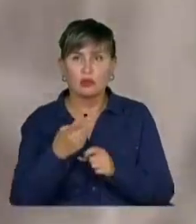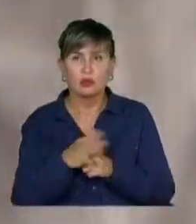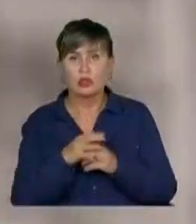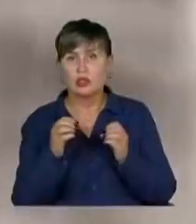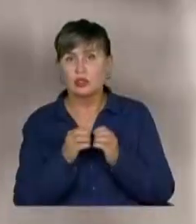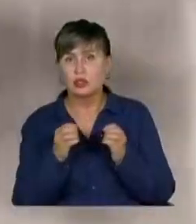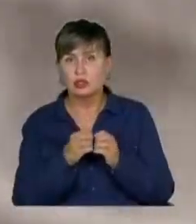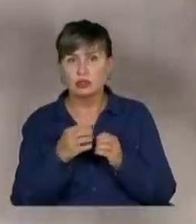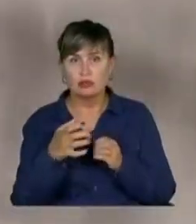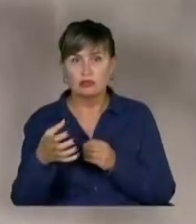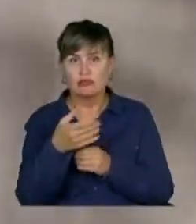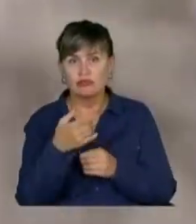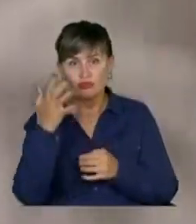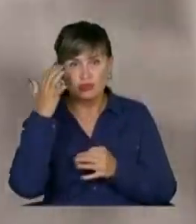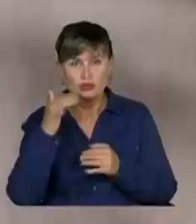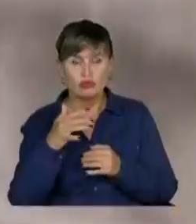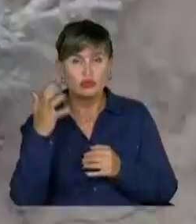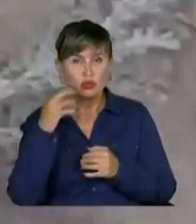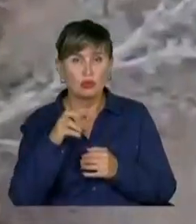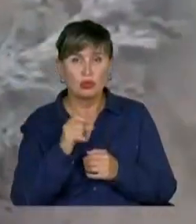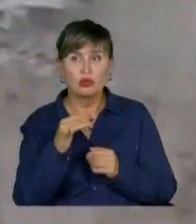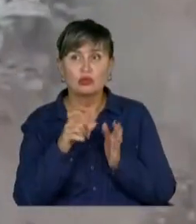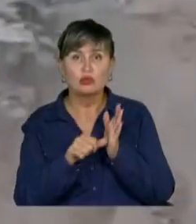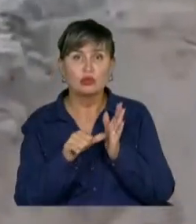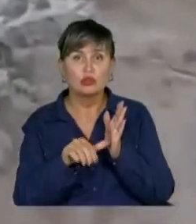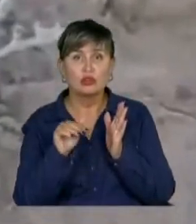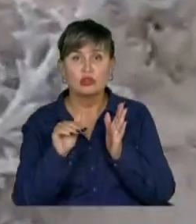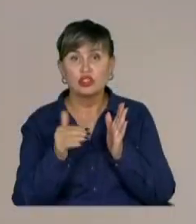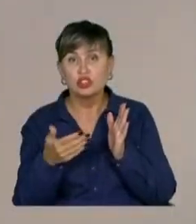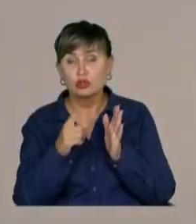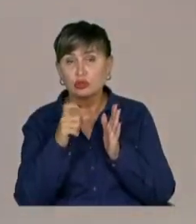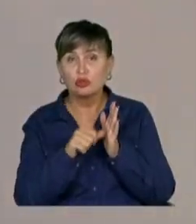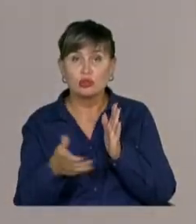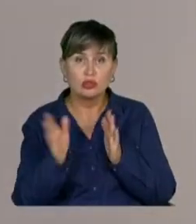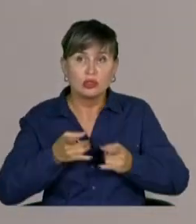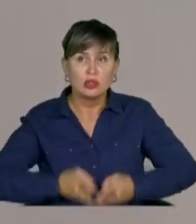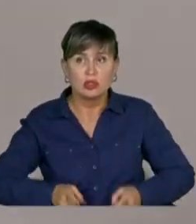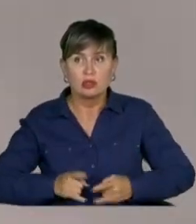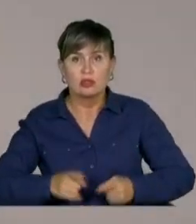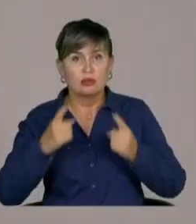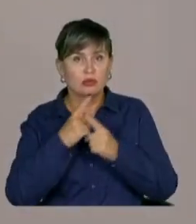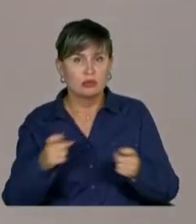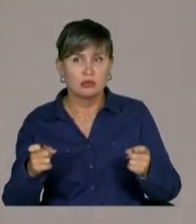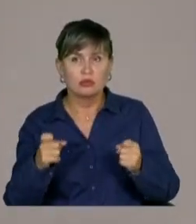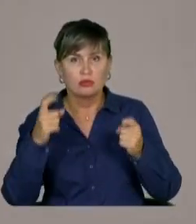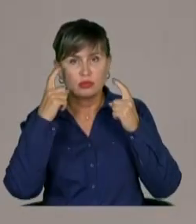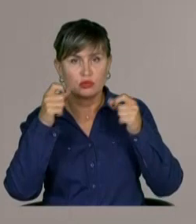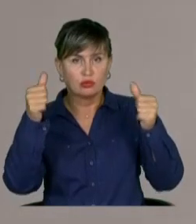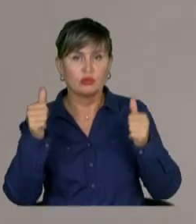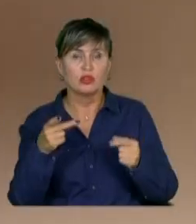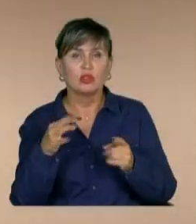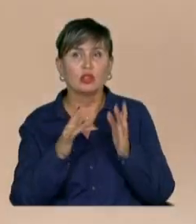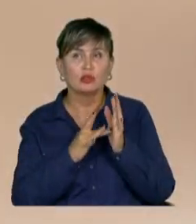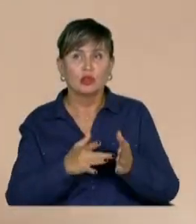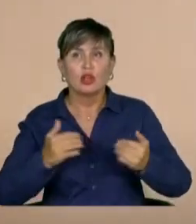черных членистоногих и почти 160 коконов. Сотрудники нацпарка установили предупреждающие таблички для туристов.